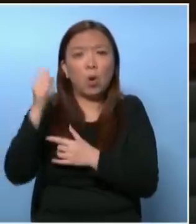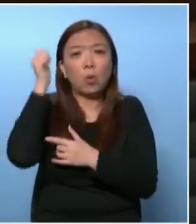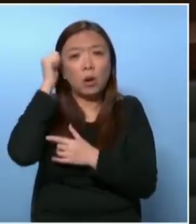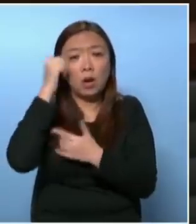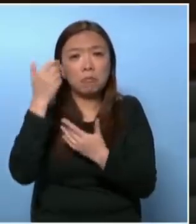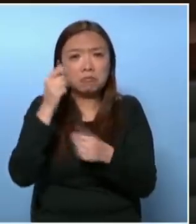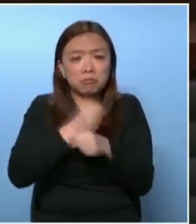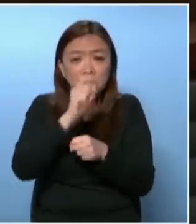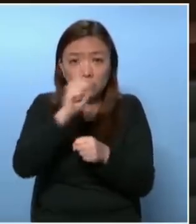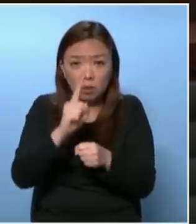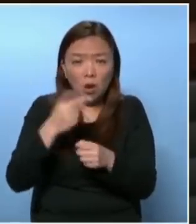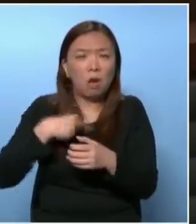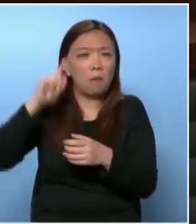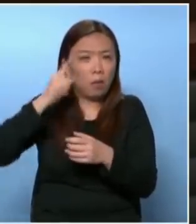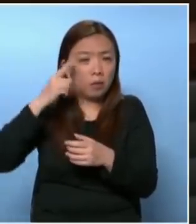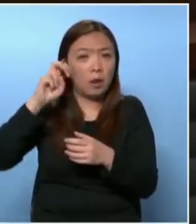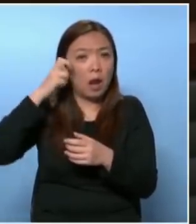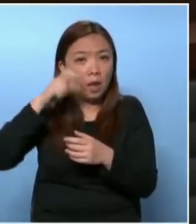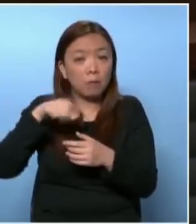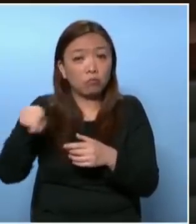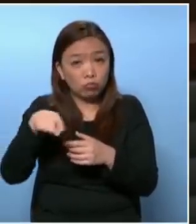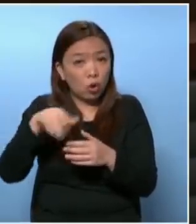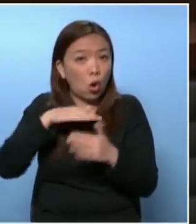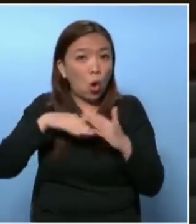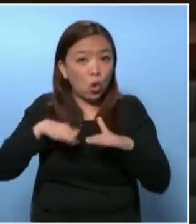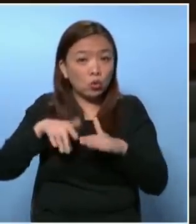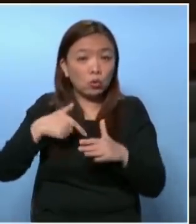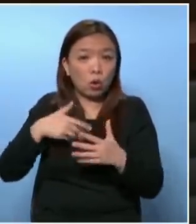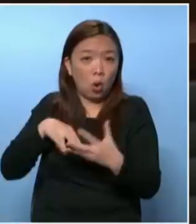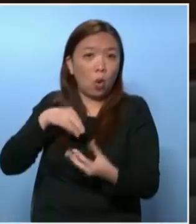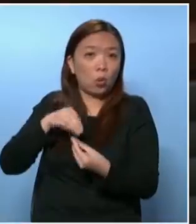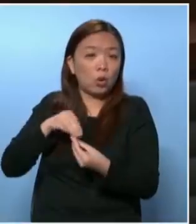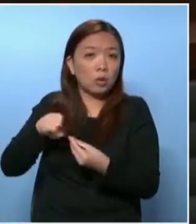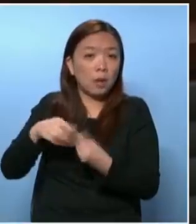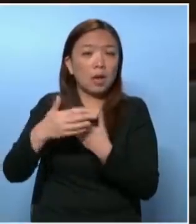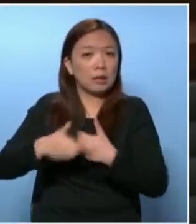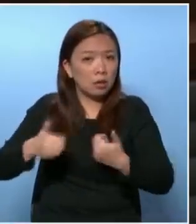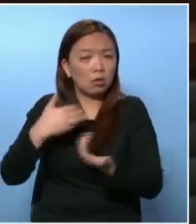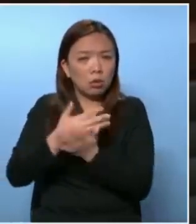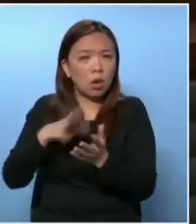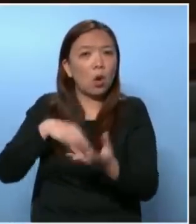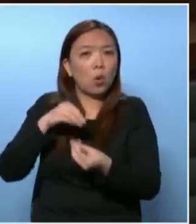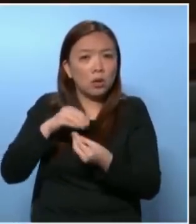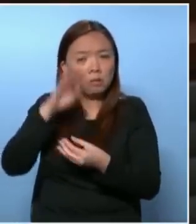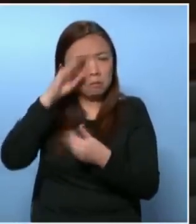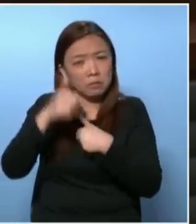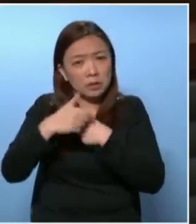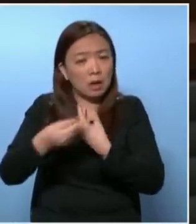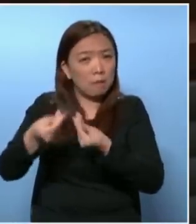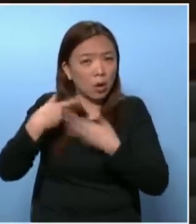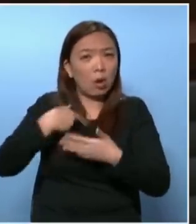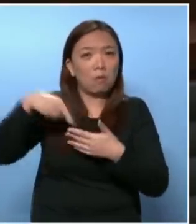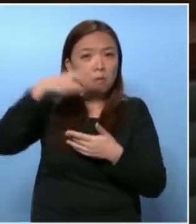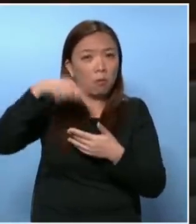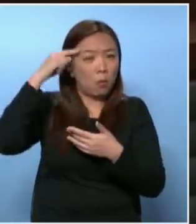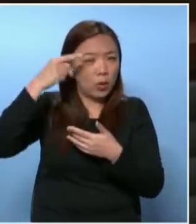緊佢哋嘅安全係我哋嘅好關心嘅健康等等。所以大家咧就俾啲空間時間我哋每一日都係